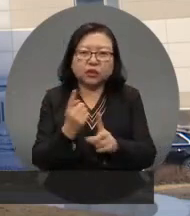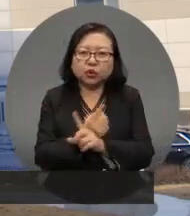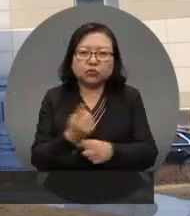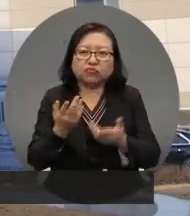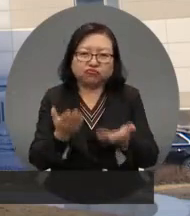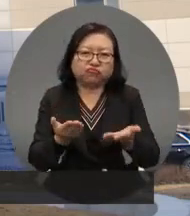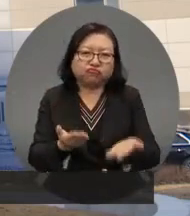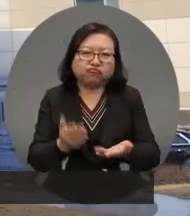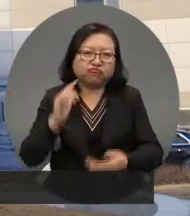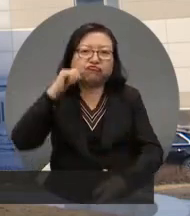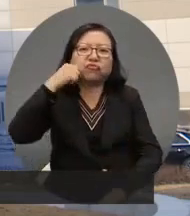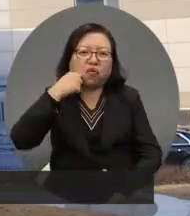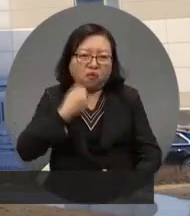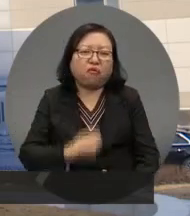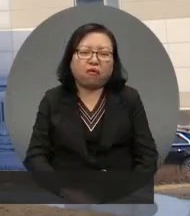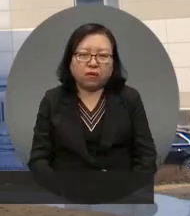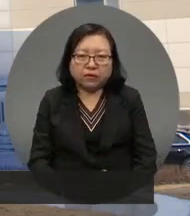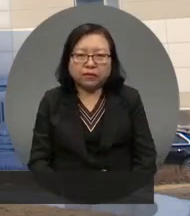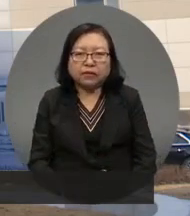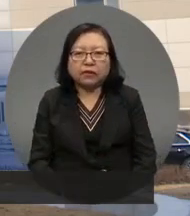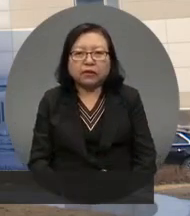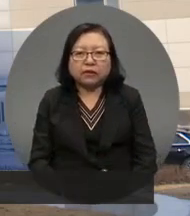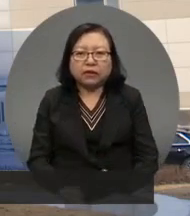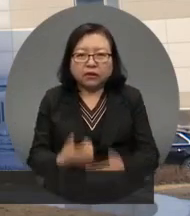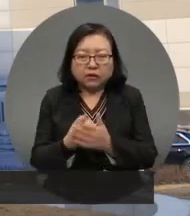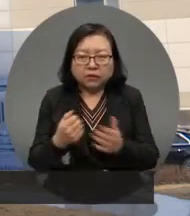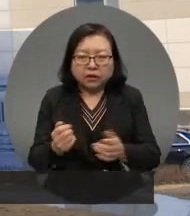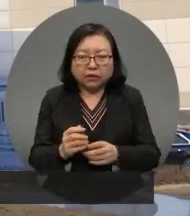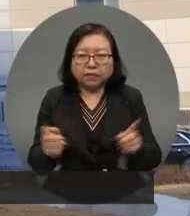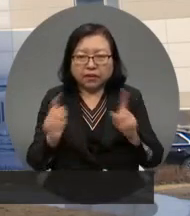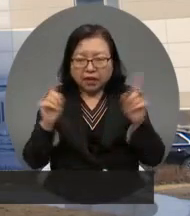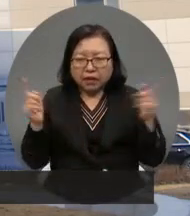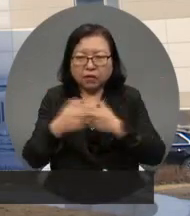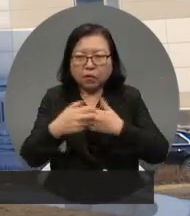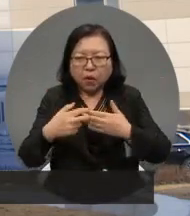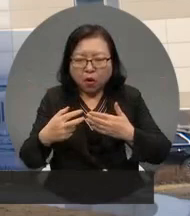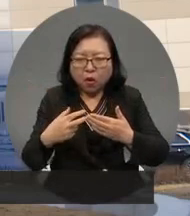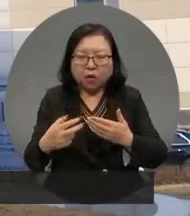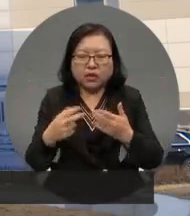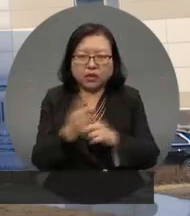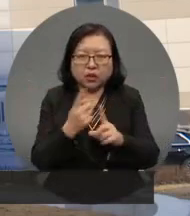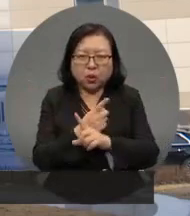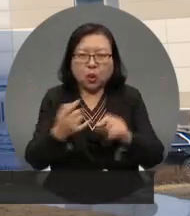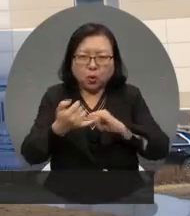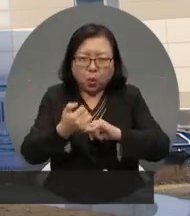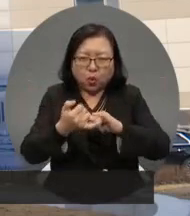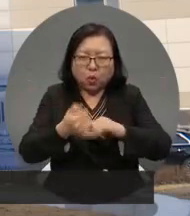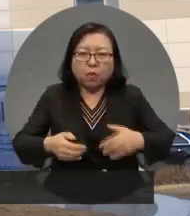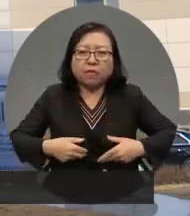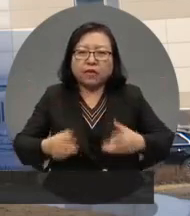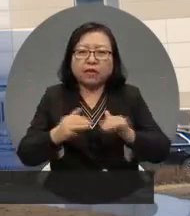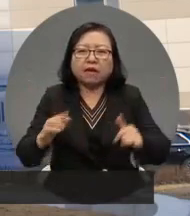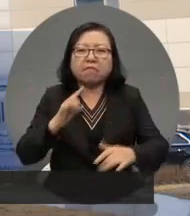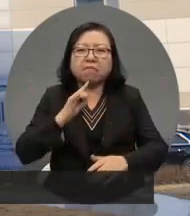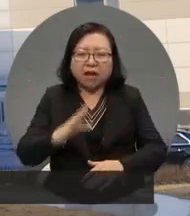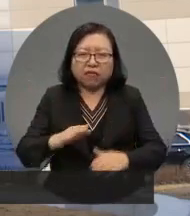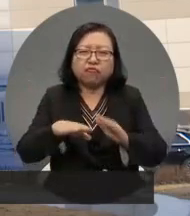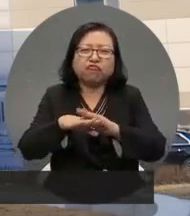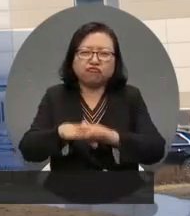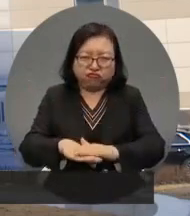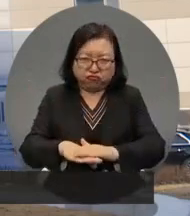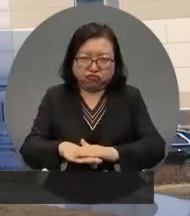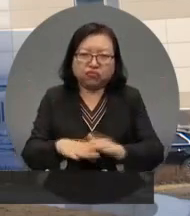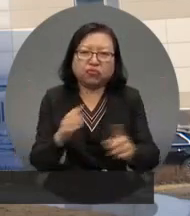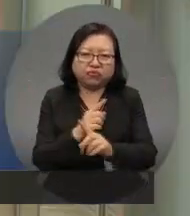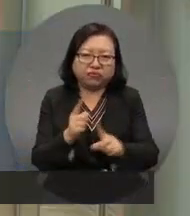대한 그 절차가 진행될 수가 없다 보니 대학병원 진료가 꼭 필요한 사람들만을 위해서 그 진료 체계가 가동이